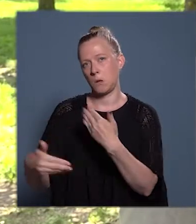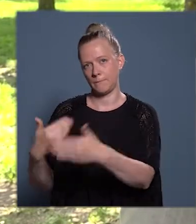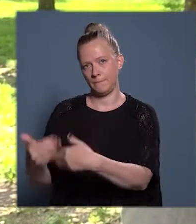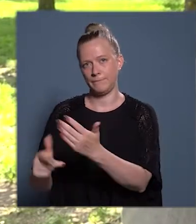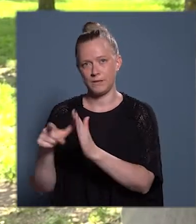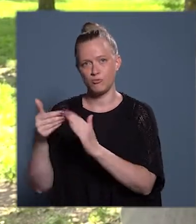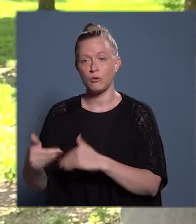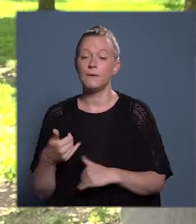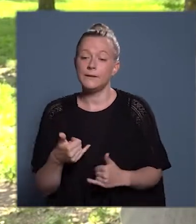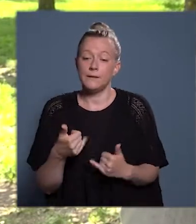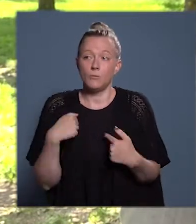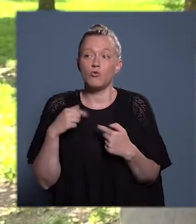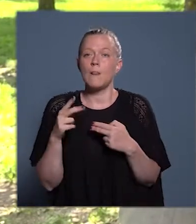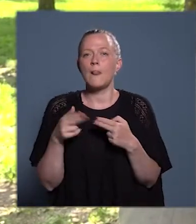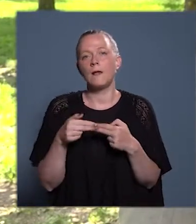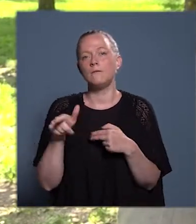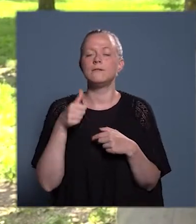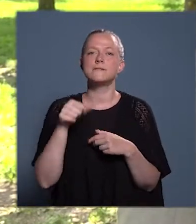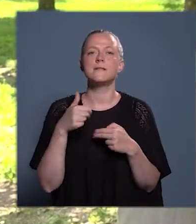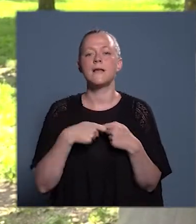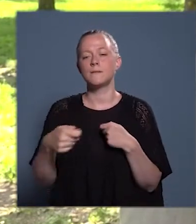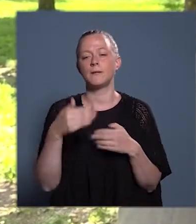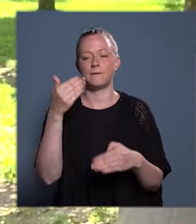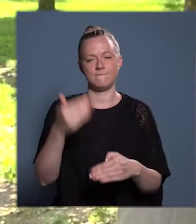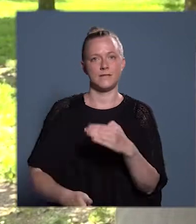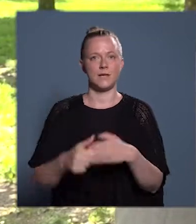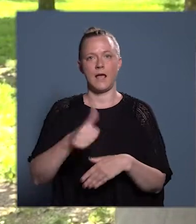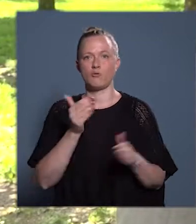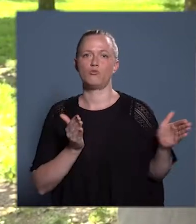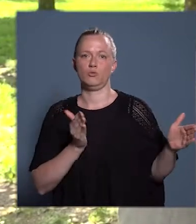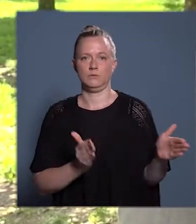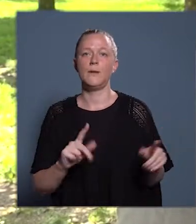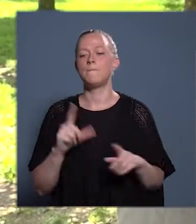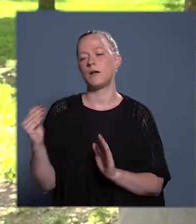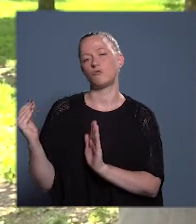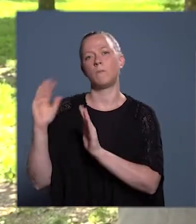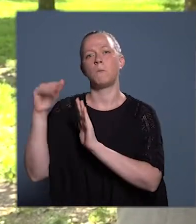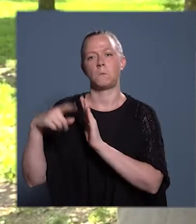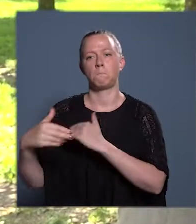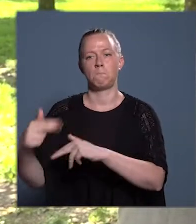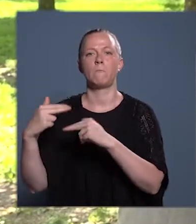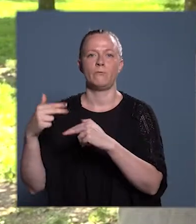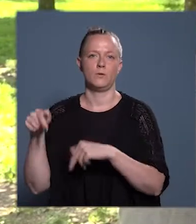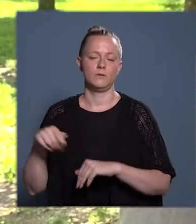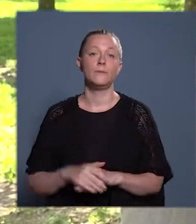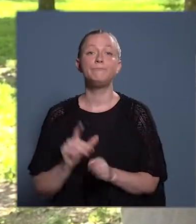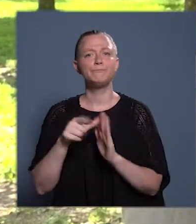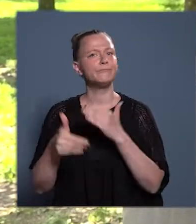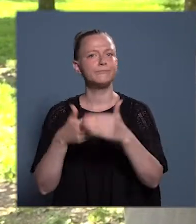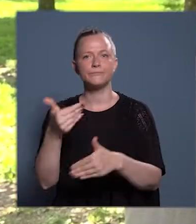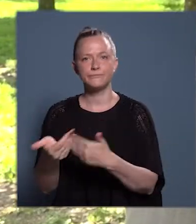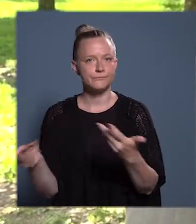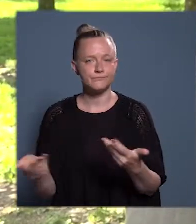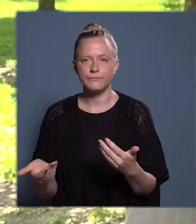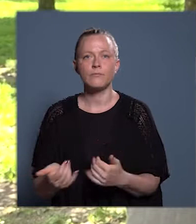100 méterre lesz a vége az első ütemnek, és akkor utána a másik ütemnek. A későbbiekben